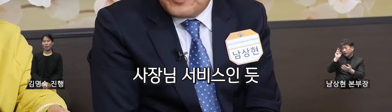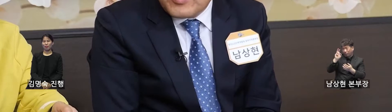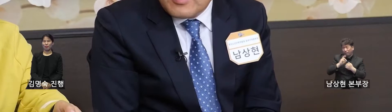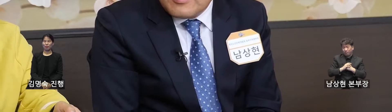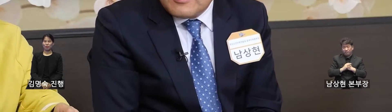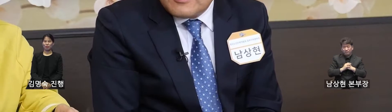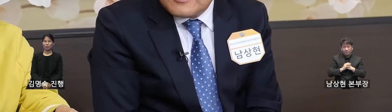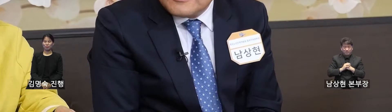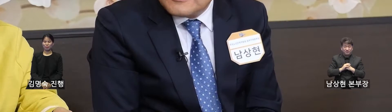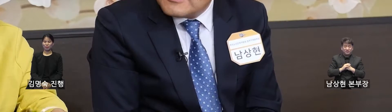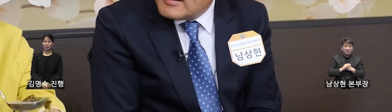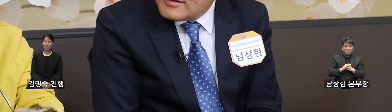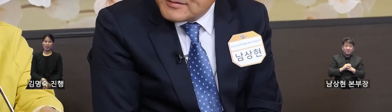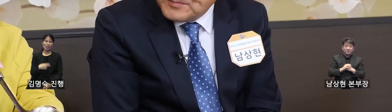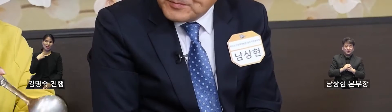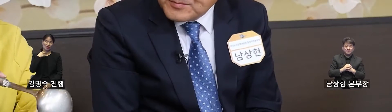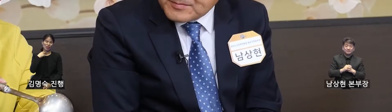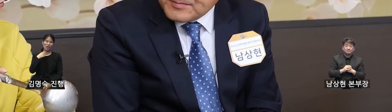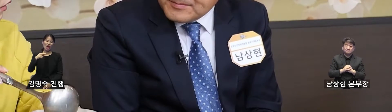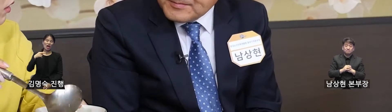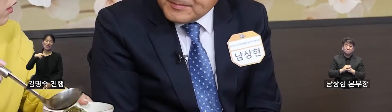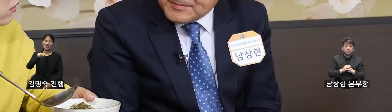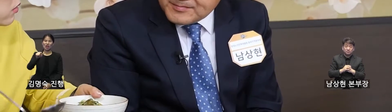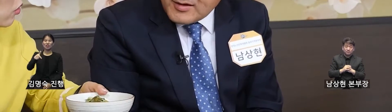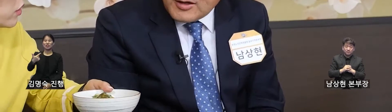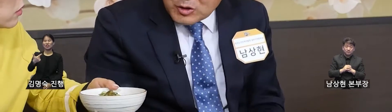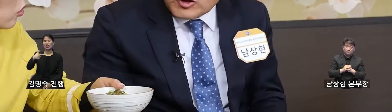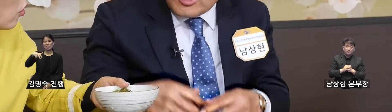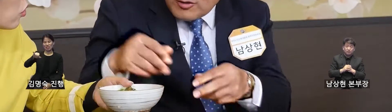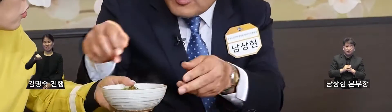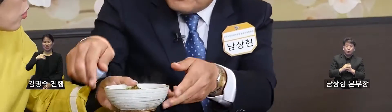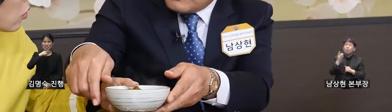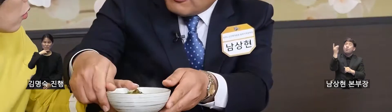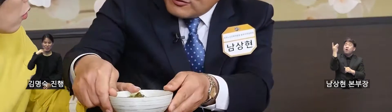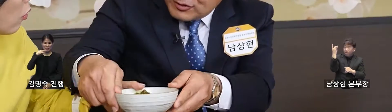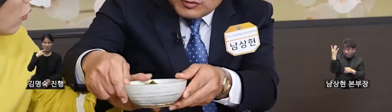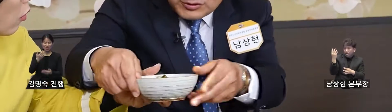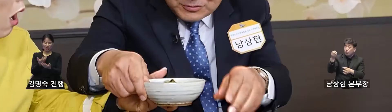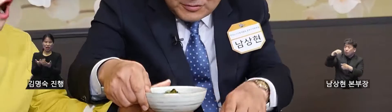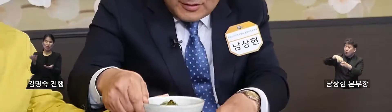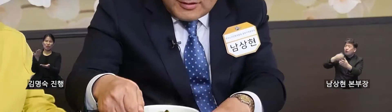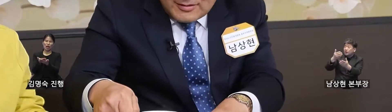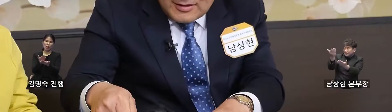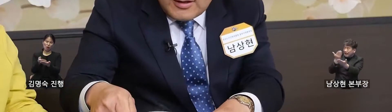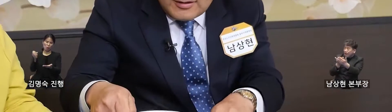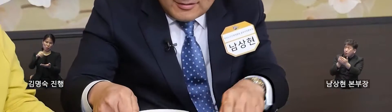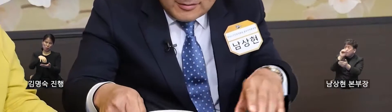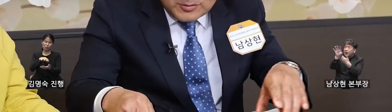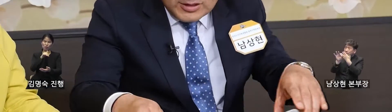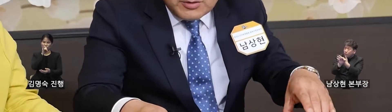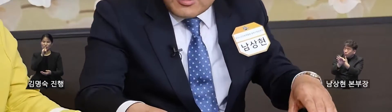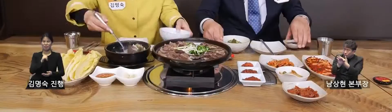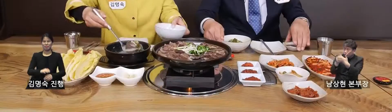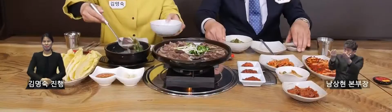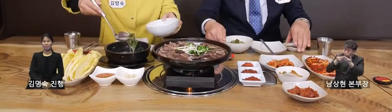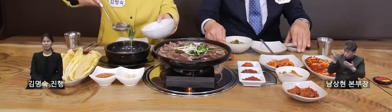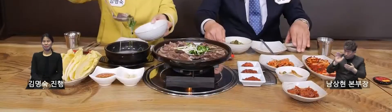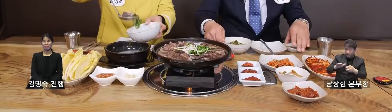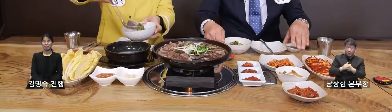네. 선지를 좀 네. 달라고 선지를 네, 넣어달라고 하면 넣어주시는데 네, 오늘